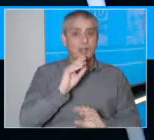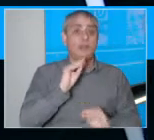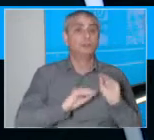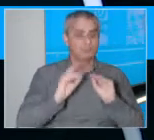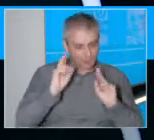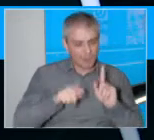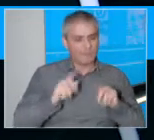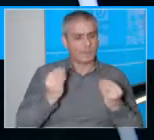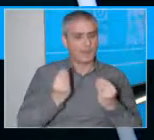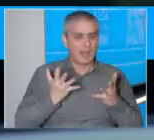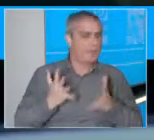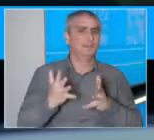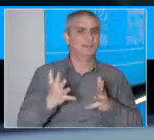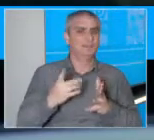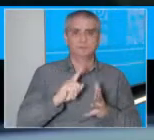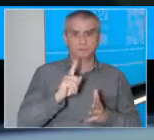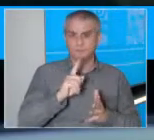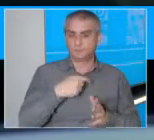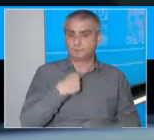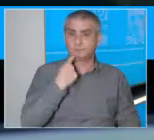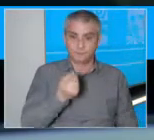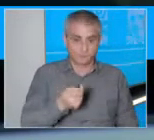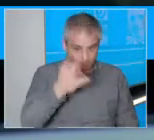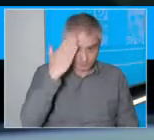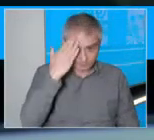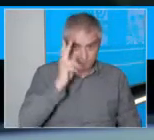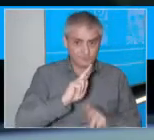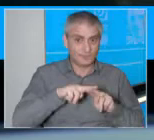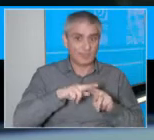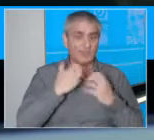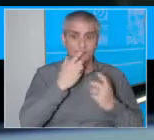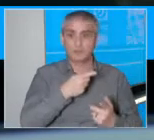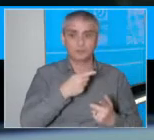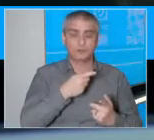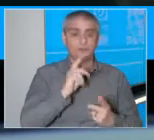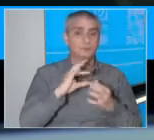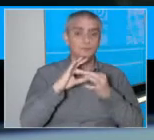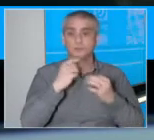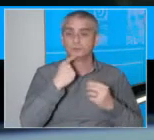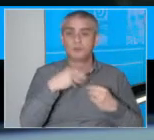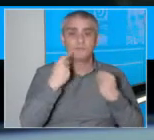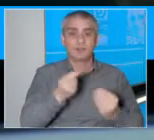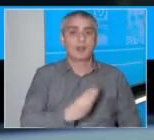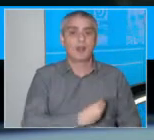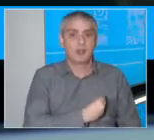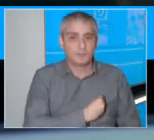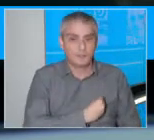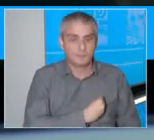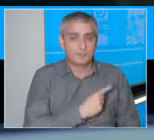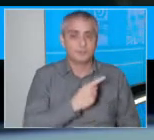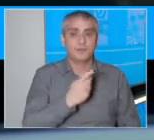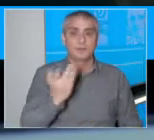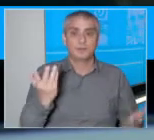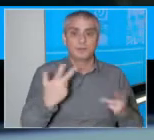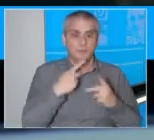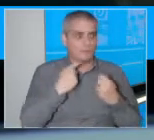מאוד אגרסיביים. זה לא אמור לחדור. עכשיו אני אומר לכם רעיון, אתם מכירים מיד אחרי הפרשה של עיר הנידחת, יש פסוק שאומר, ונתן לך רחמים וריחמך. שאלה אור החיים,